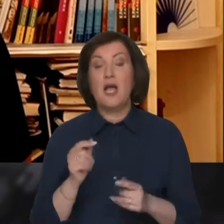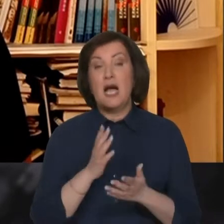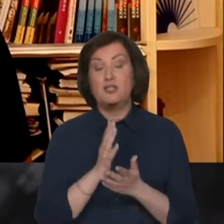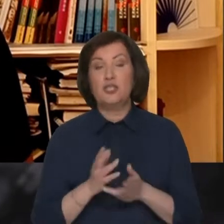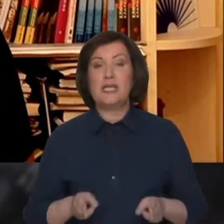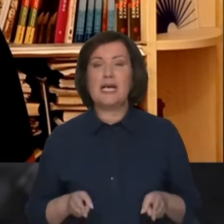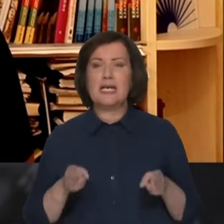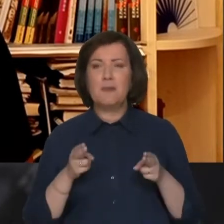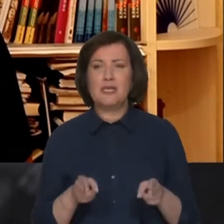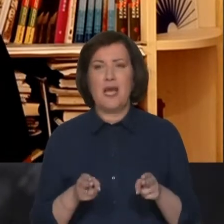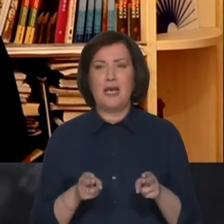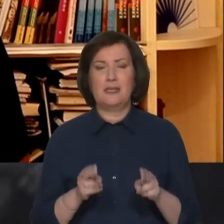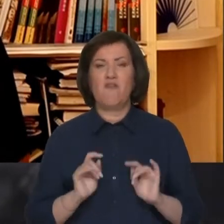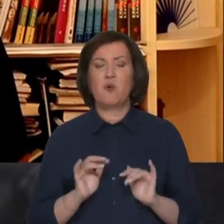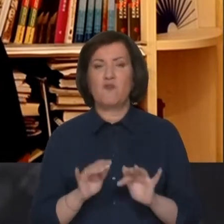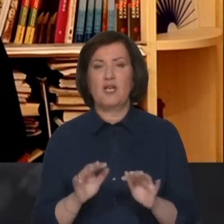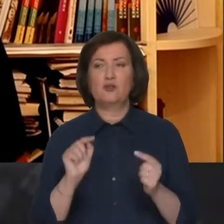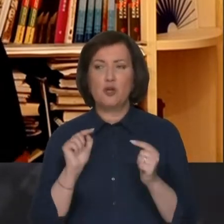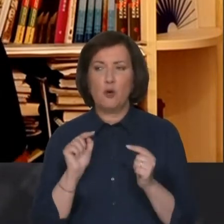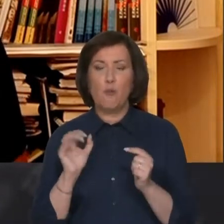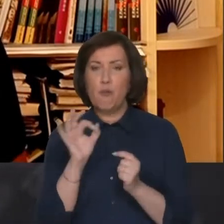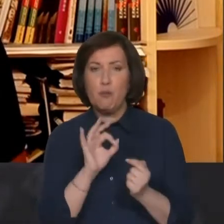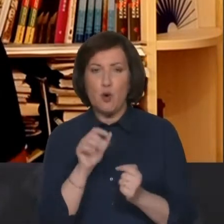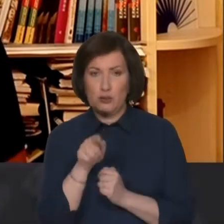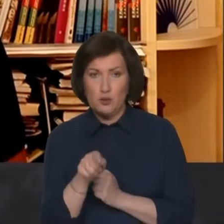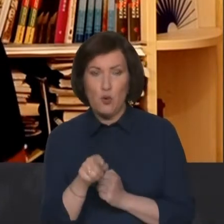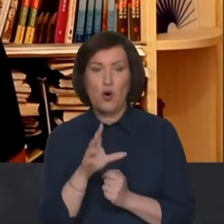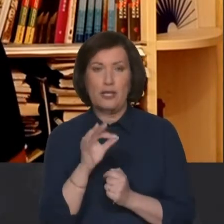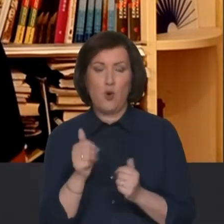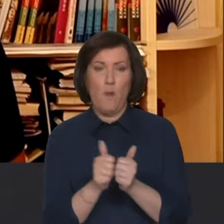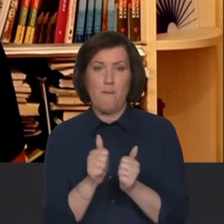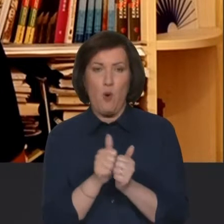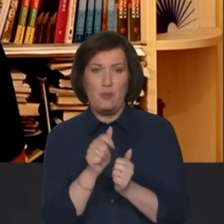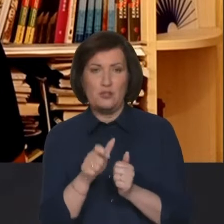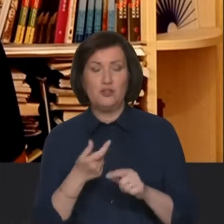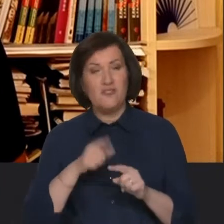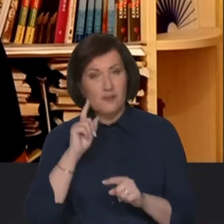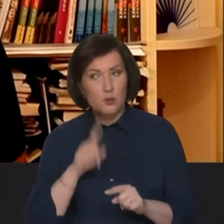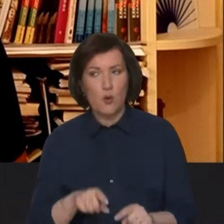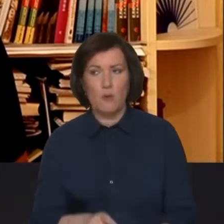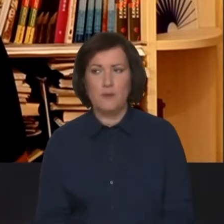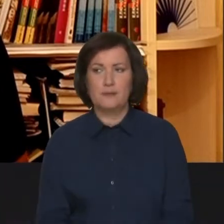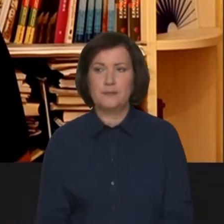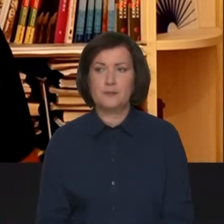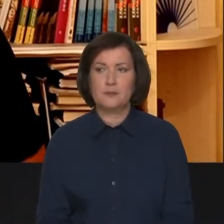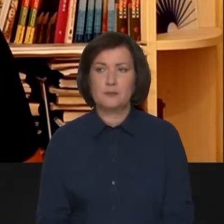є кримінальне провадження проти нього і його поплічників? Чи відомо вам про це?